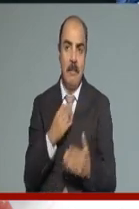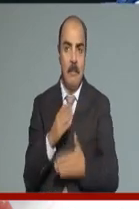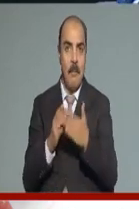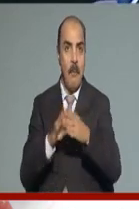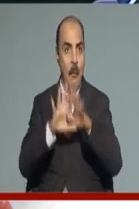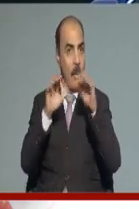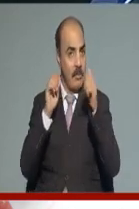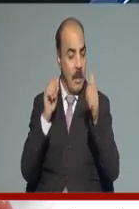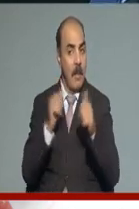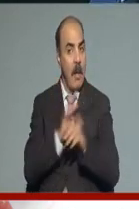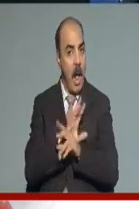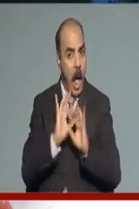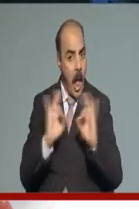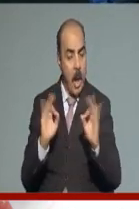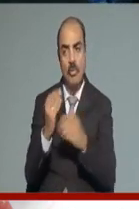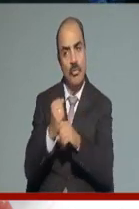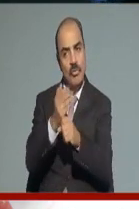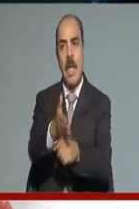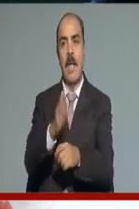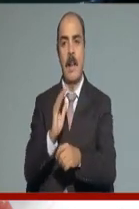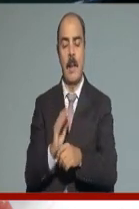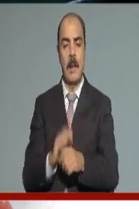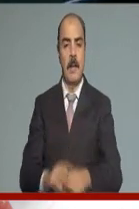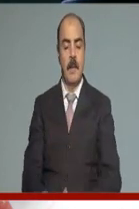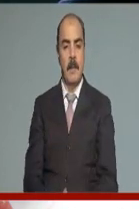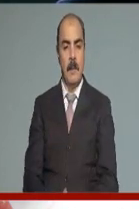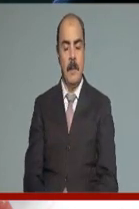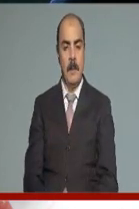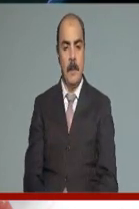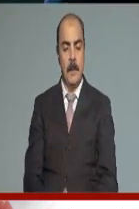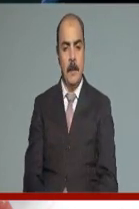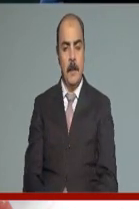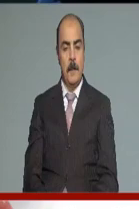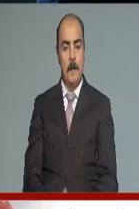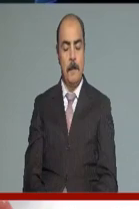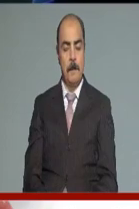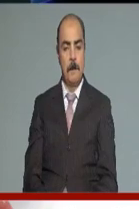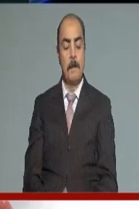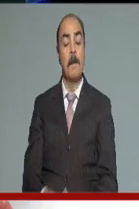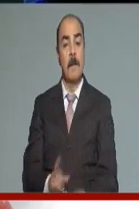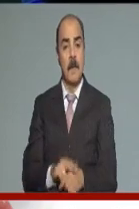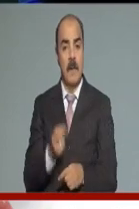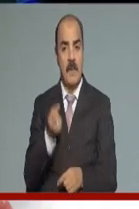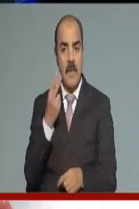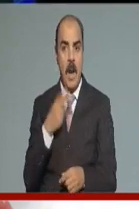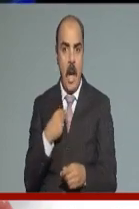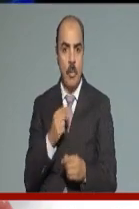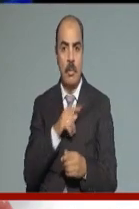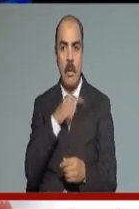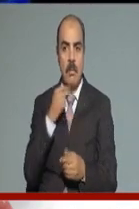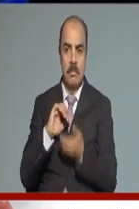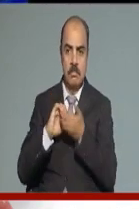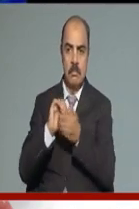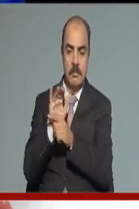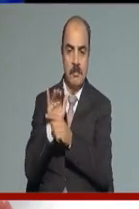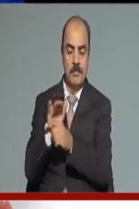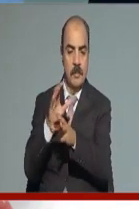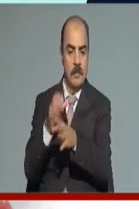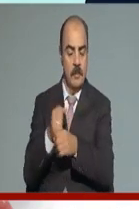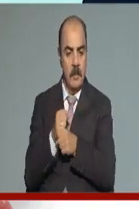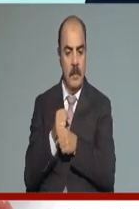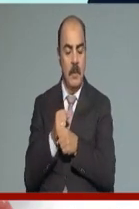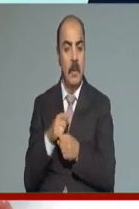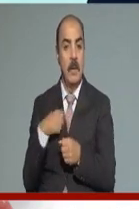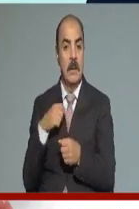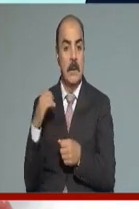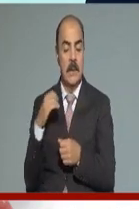الاساسيه للاستثمار فيها هناك فكره لدعم القطاع الخاص في مصر وهذا يتحدث عنه